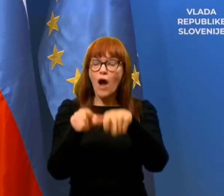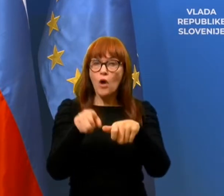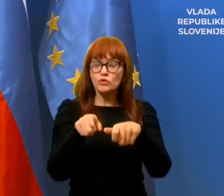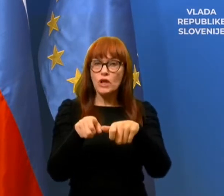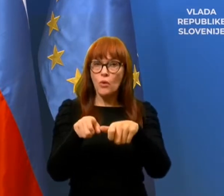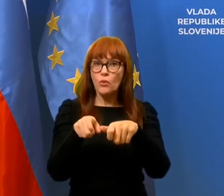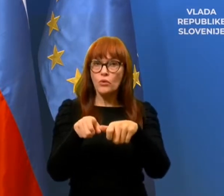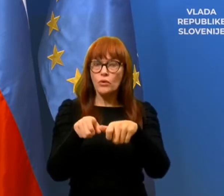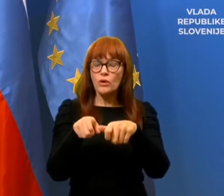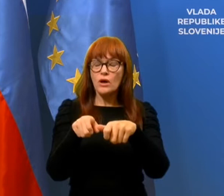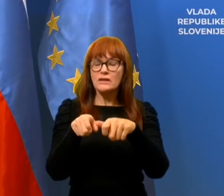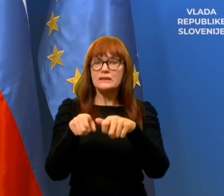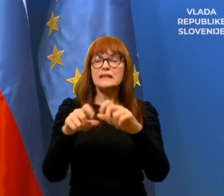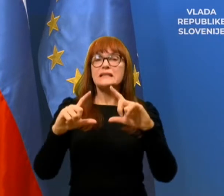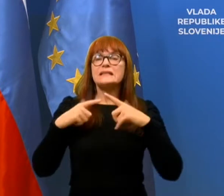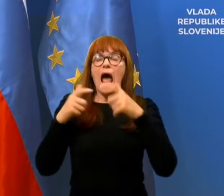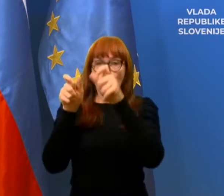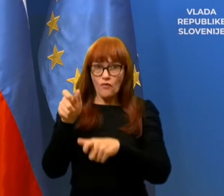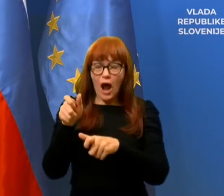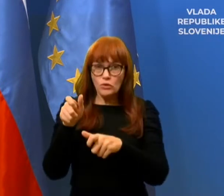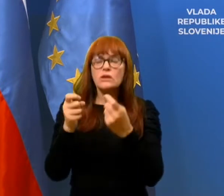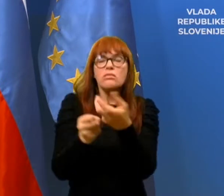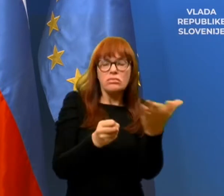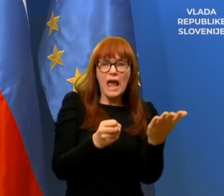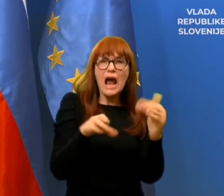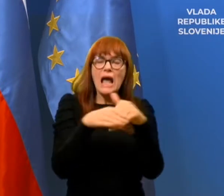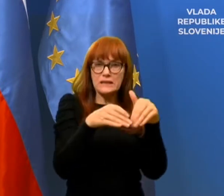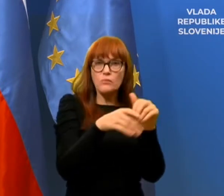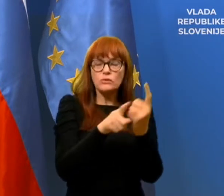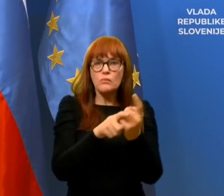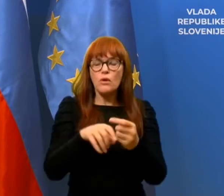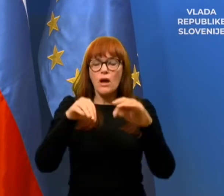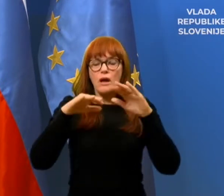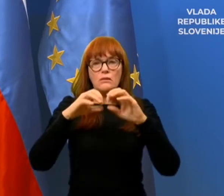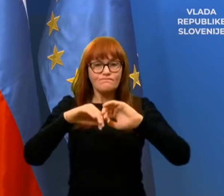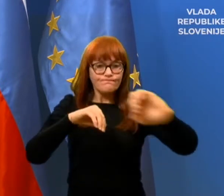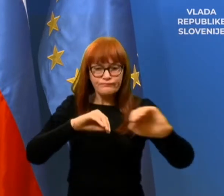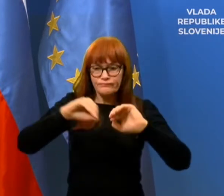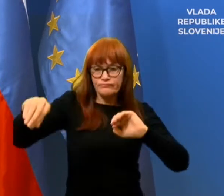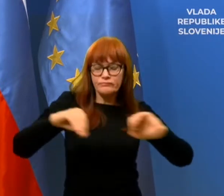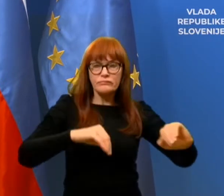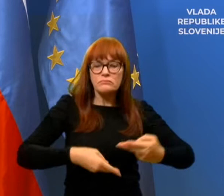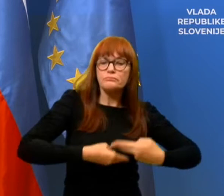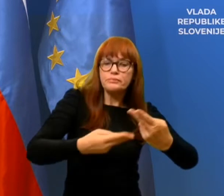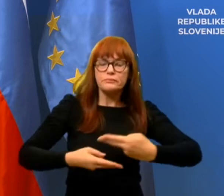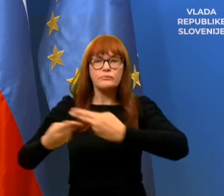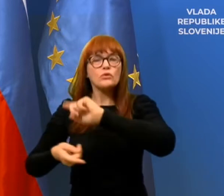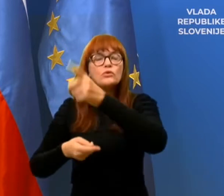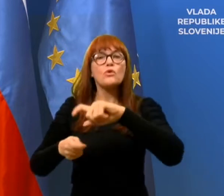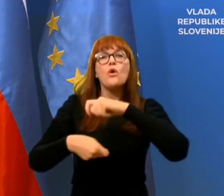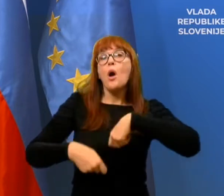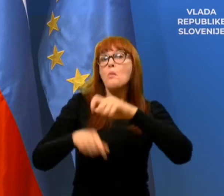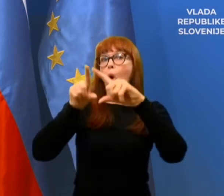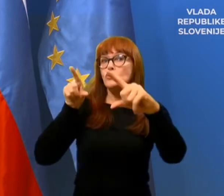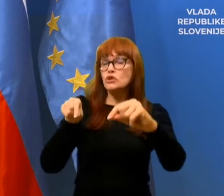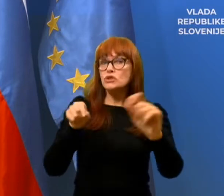kar nekaj zaposlenih. Morali so jih razseliti in prepeljati v druge bolnišnice, zato da